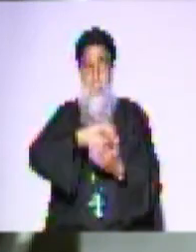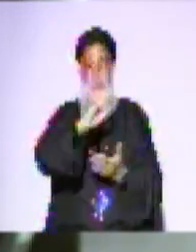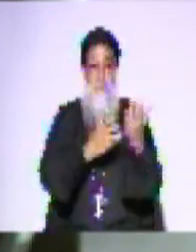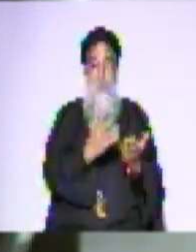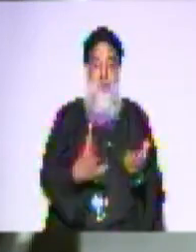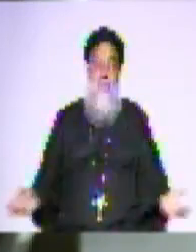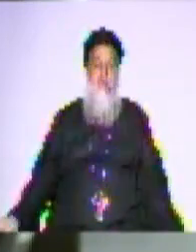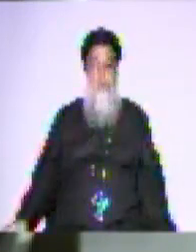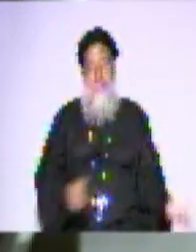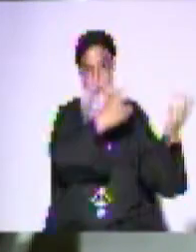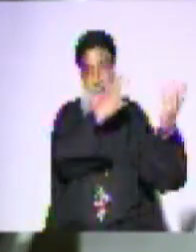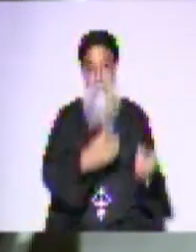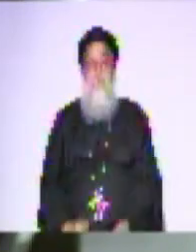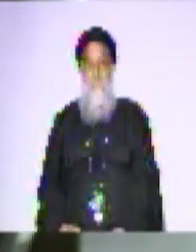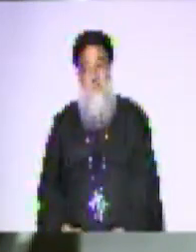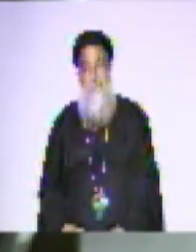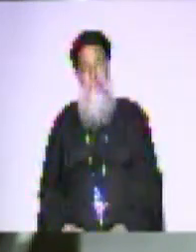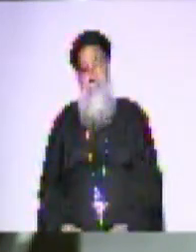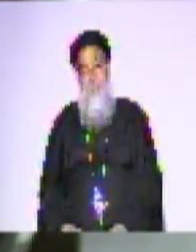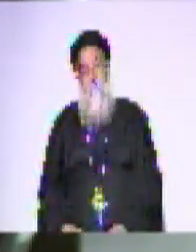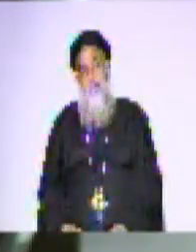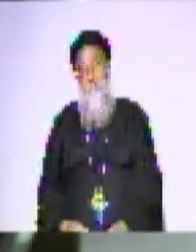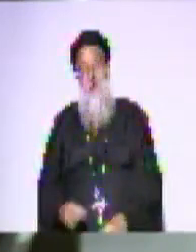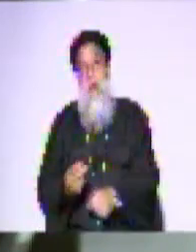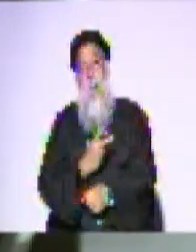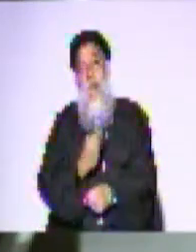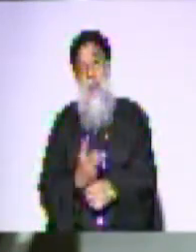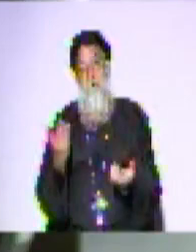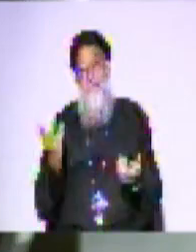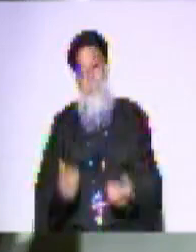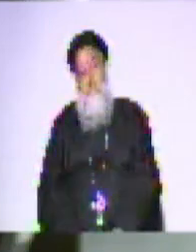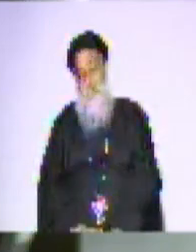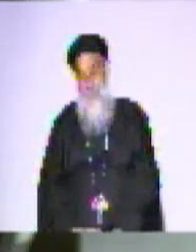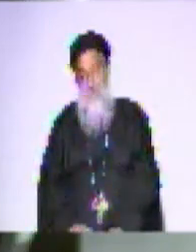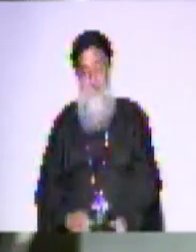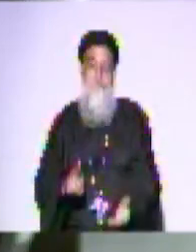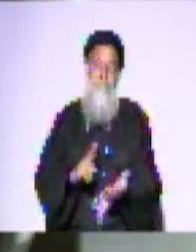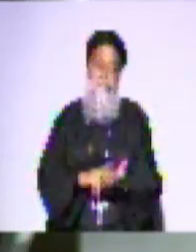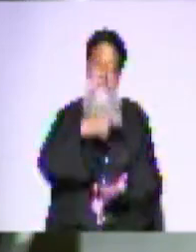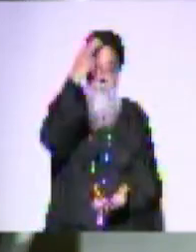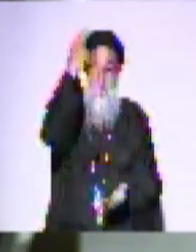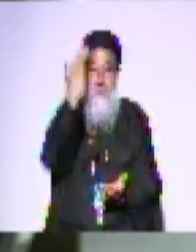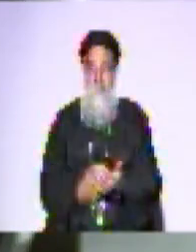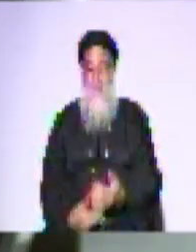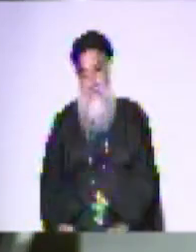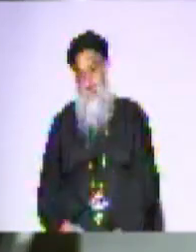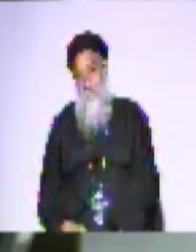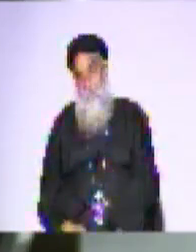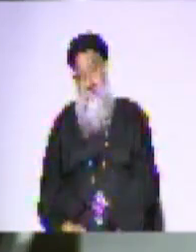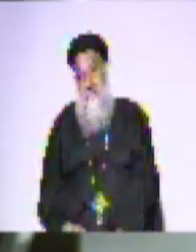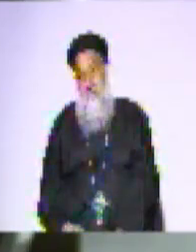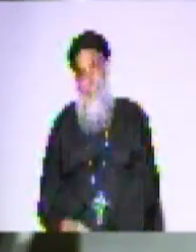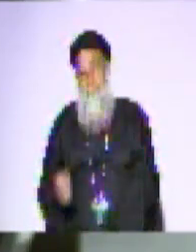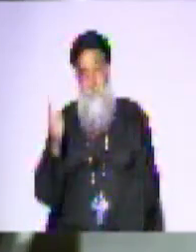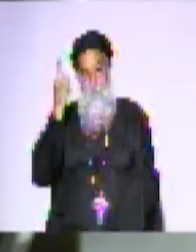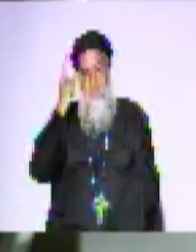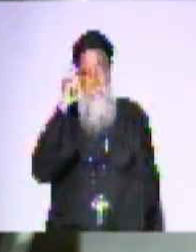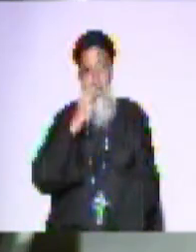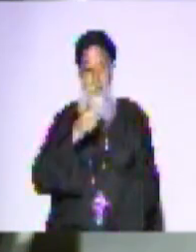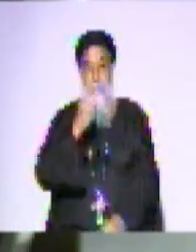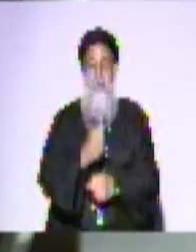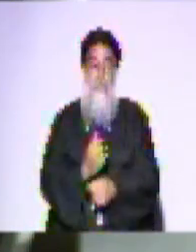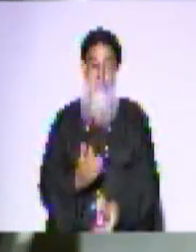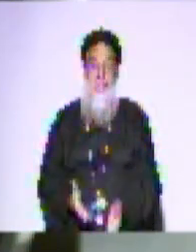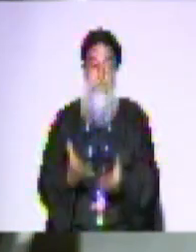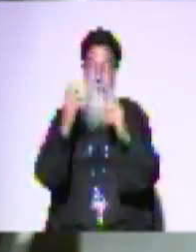فعل. الفكر يقود إلى فعل فيقع، ونتيجة الوقع ما يعرفش يقوم، تبقى